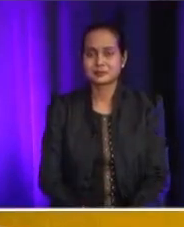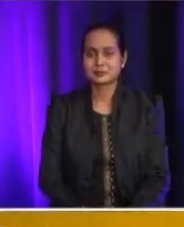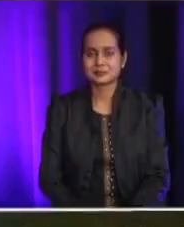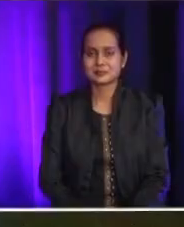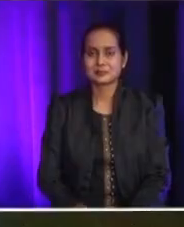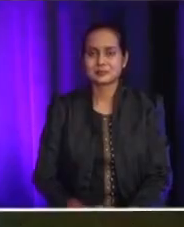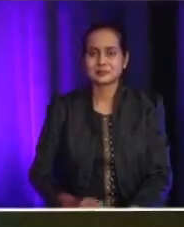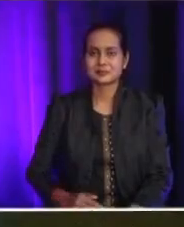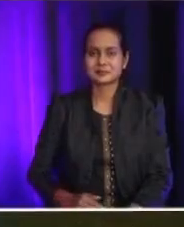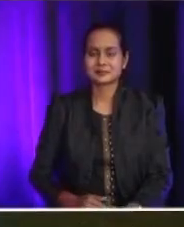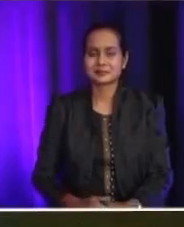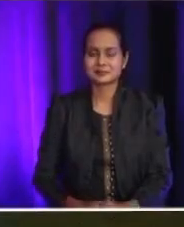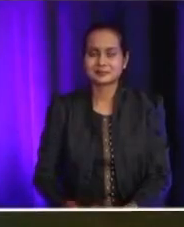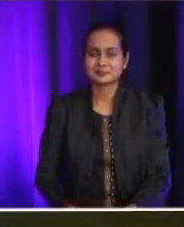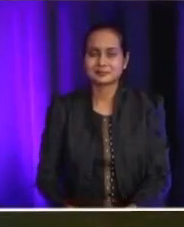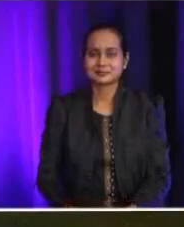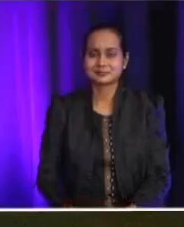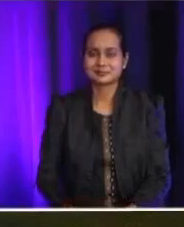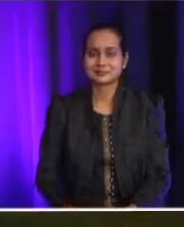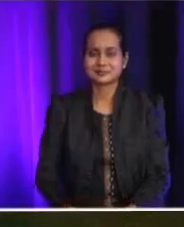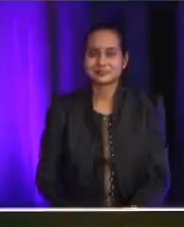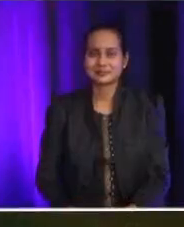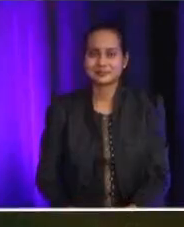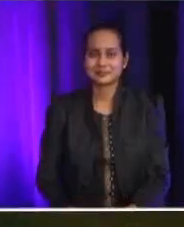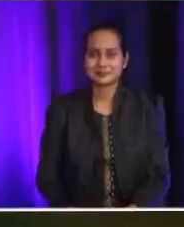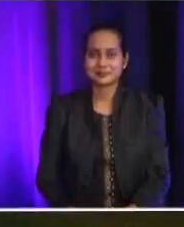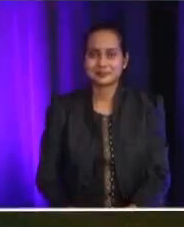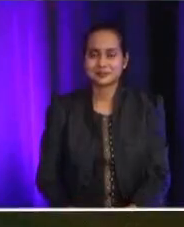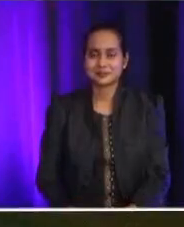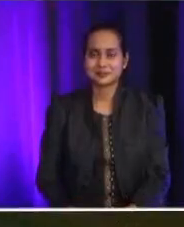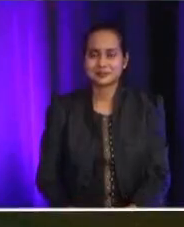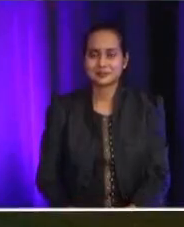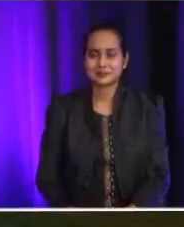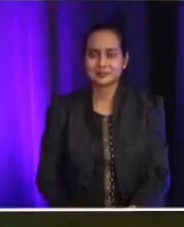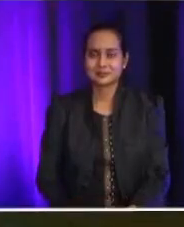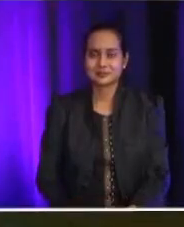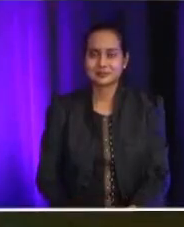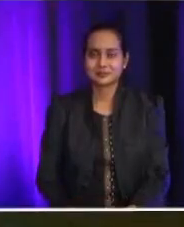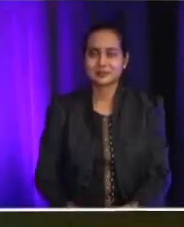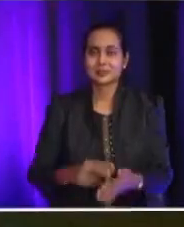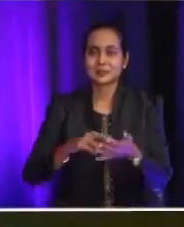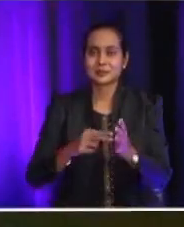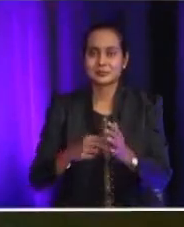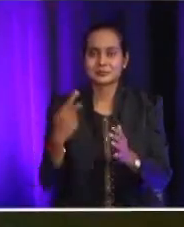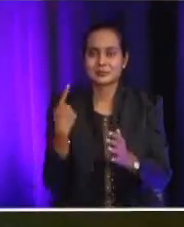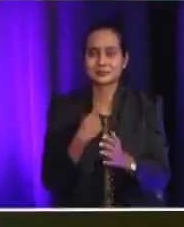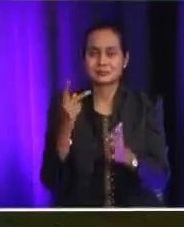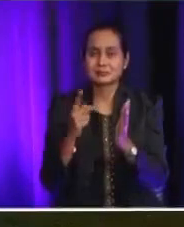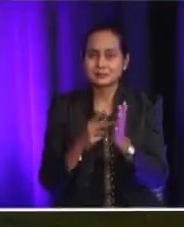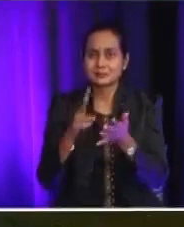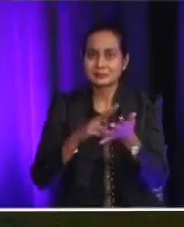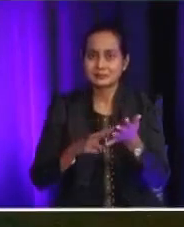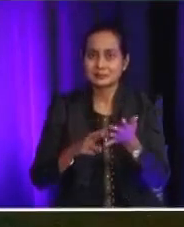sehinggalah menutup mata. Ya, sehinggalah. Ya, betul kan? Maksudnya kita kena membaca demi ilmu tadi. Betul.